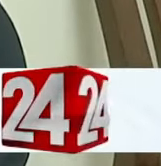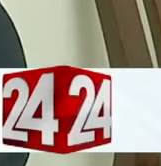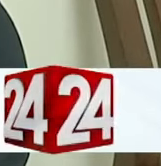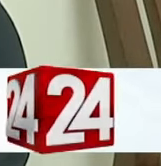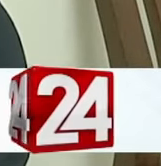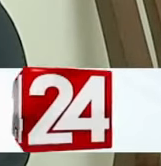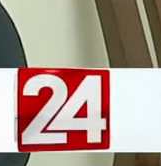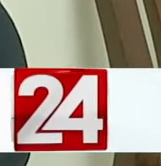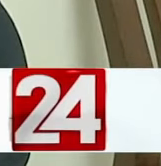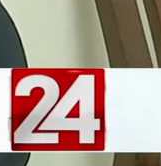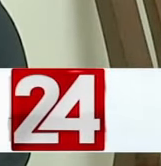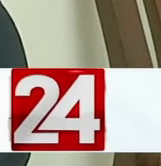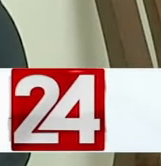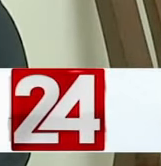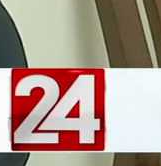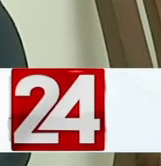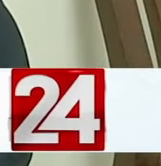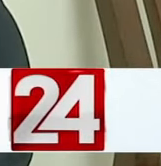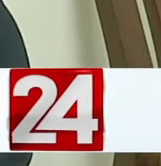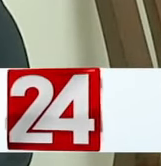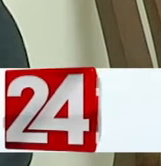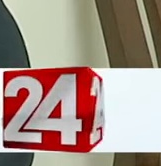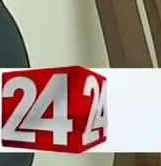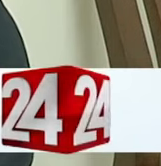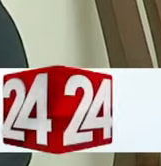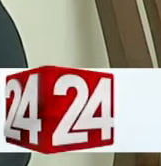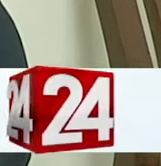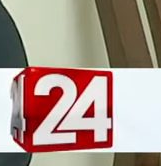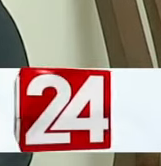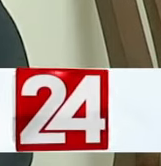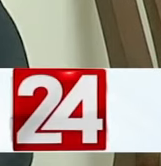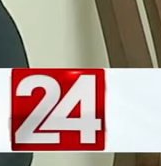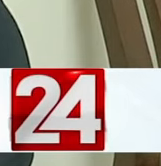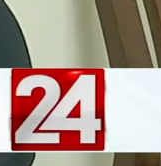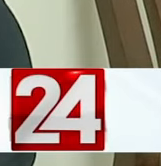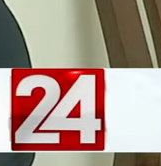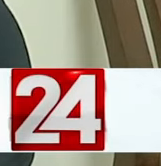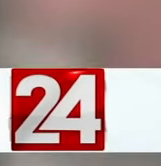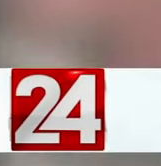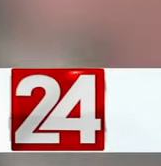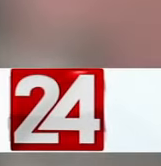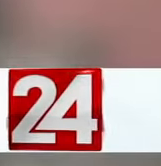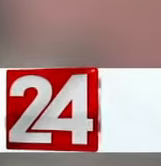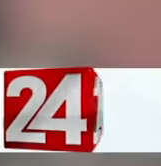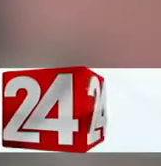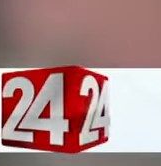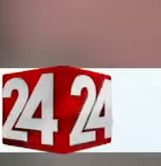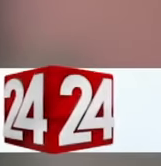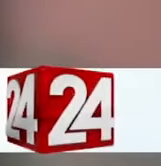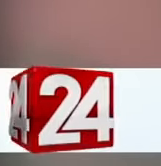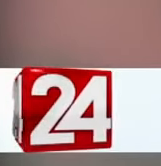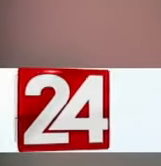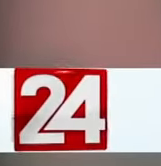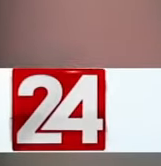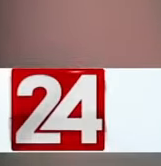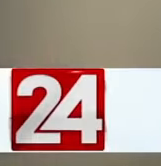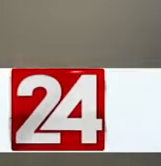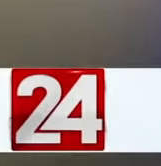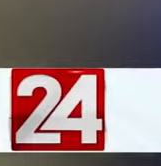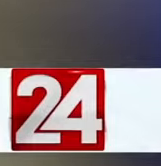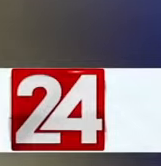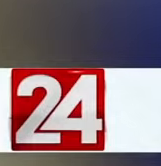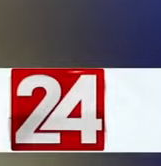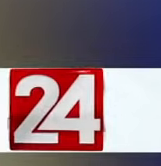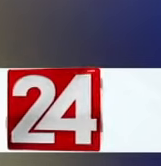Congressman Arnolfo Teves sinampahan ng patong-patong na reklamo bunsod ng iba't ibang armas